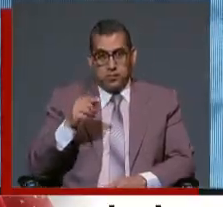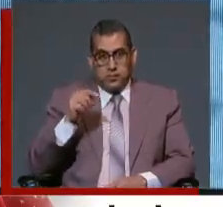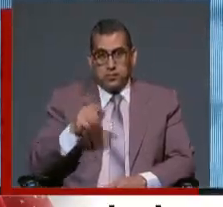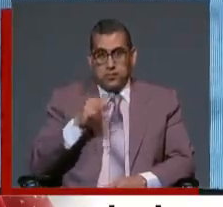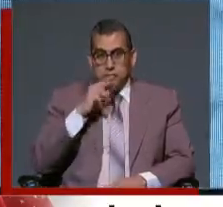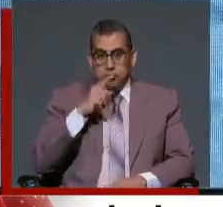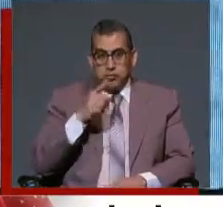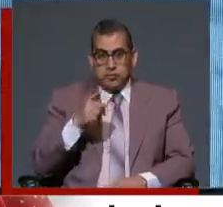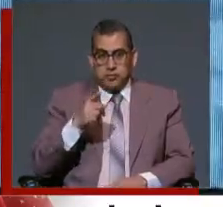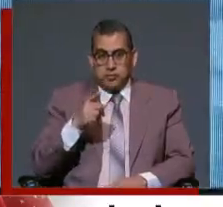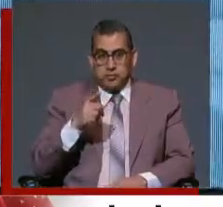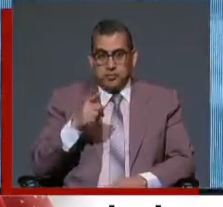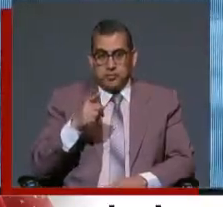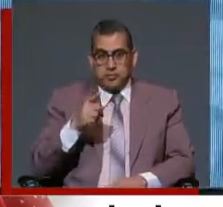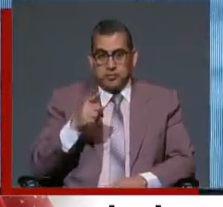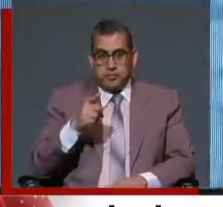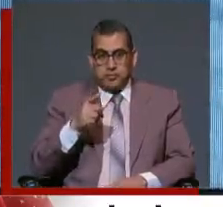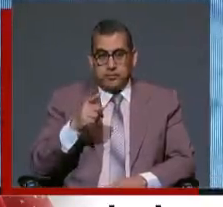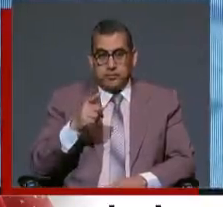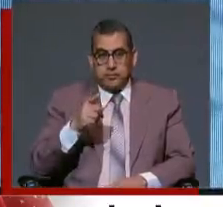الكلمات